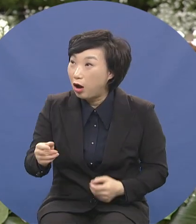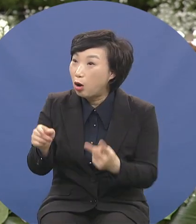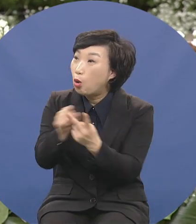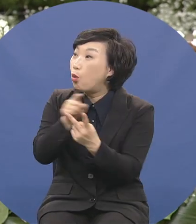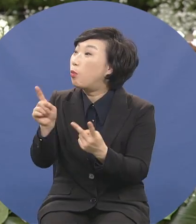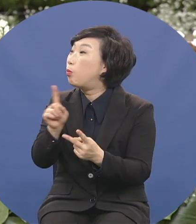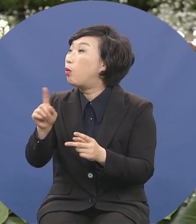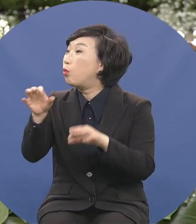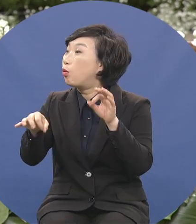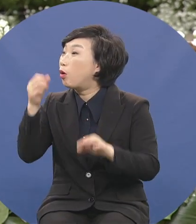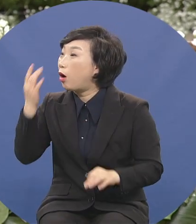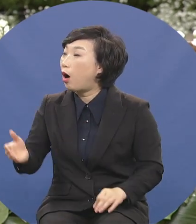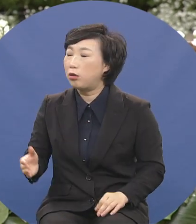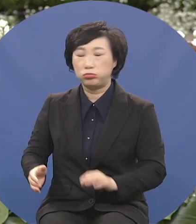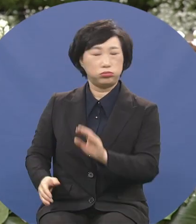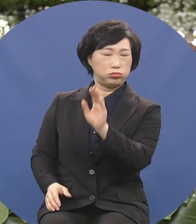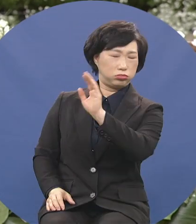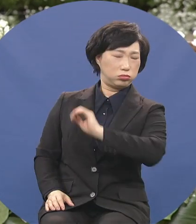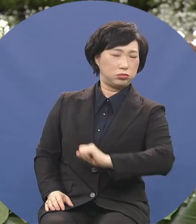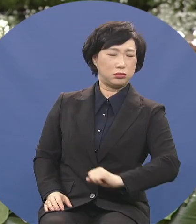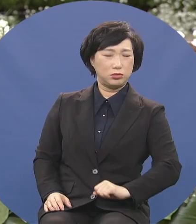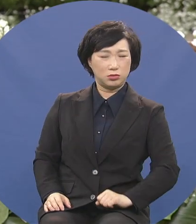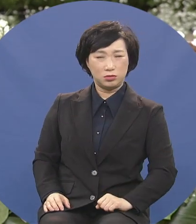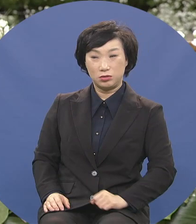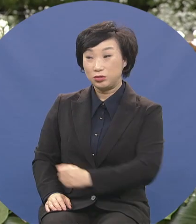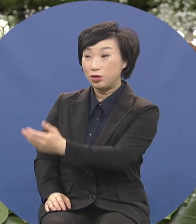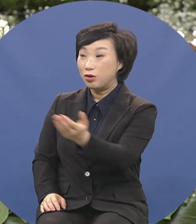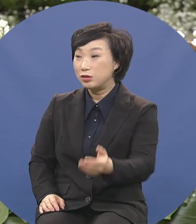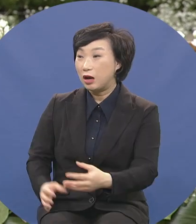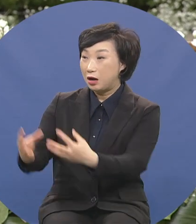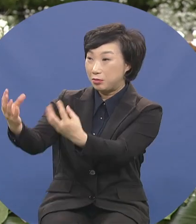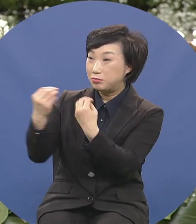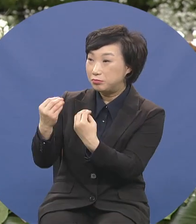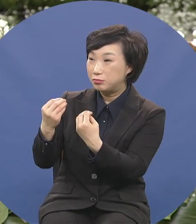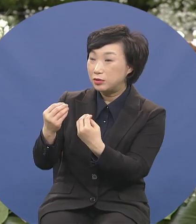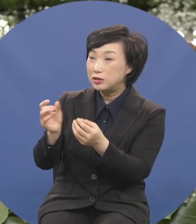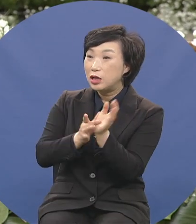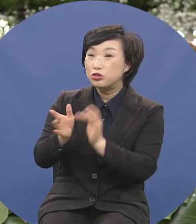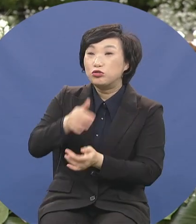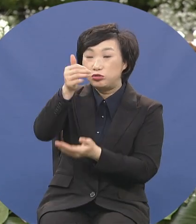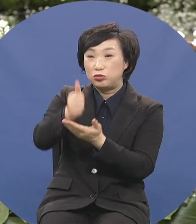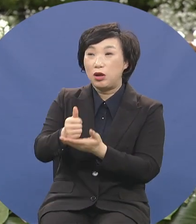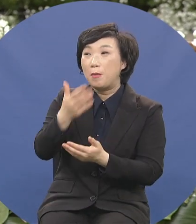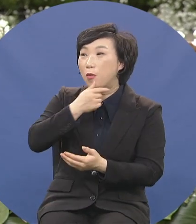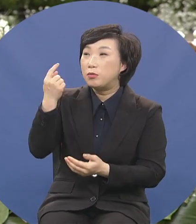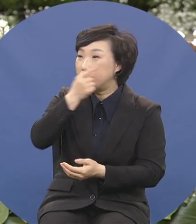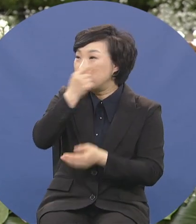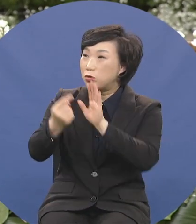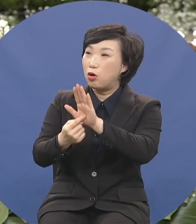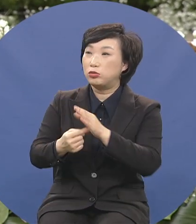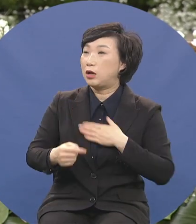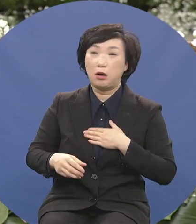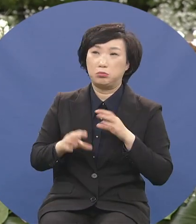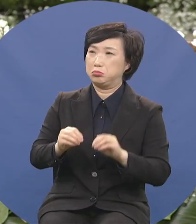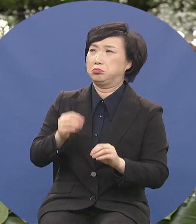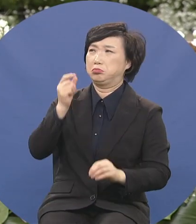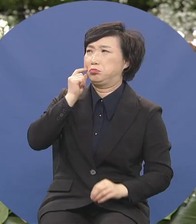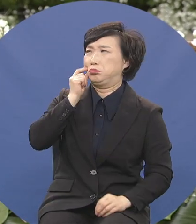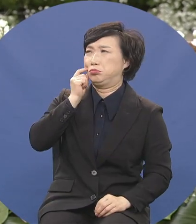되겠느냐? 절대로 너희가 중단시키는 예수 그리스도의 복음 증거를 중단할 수